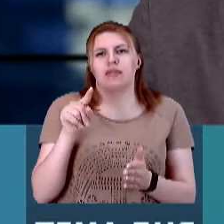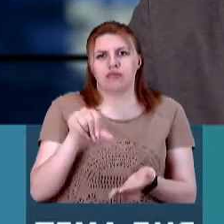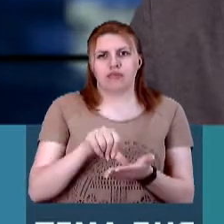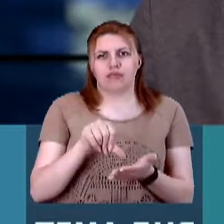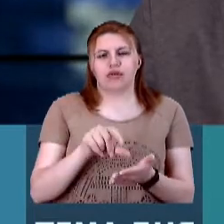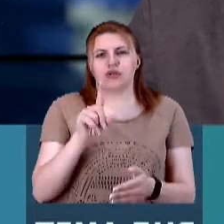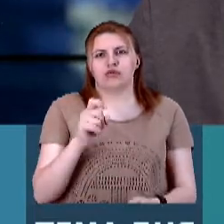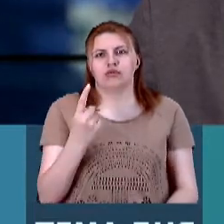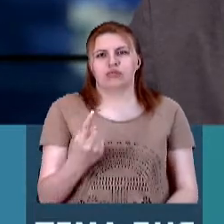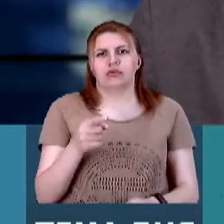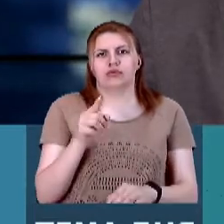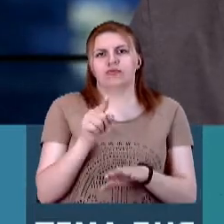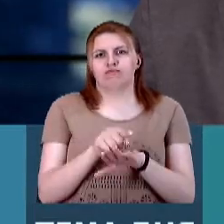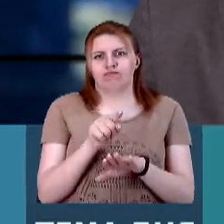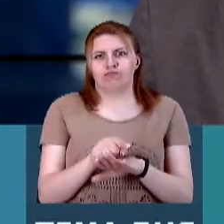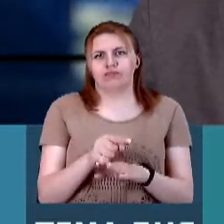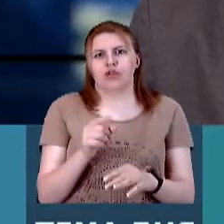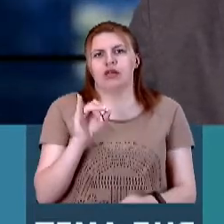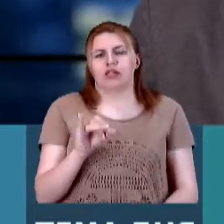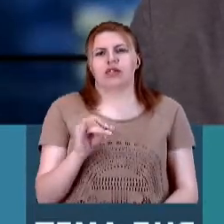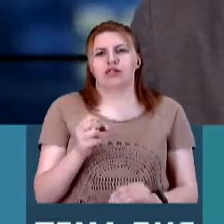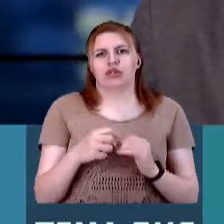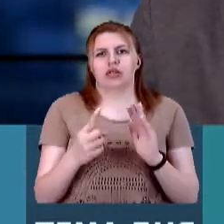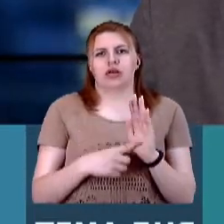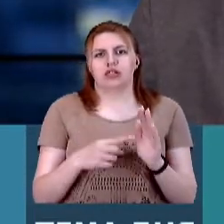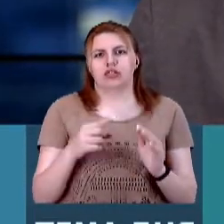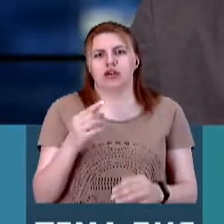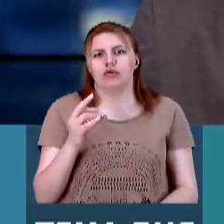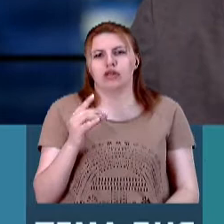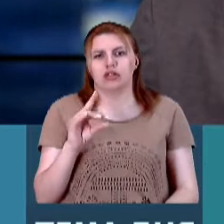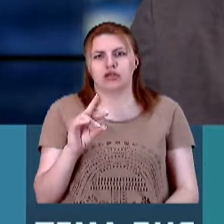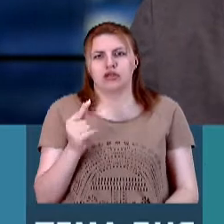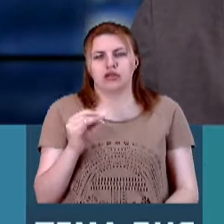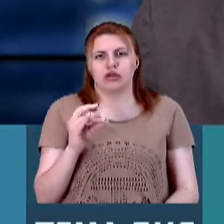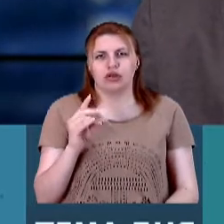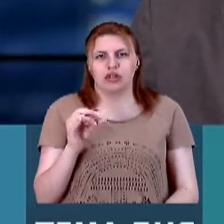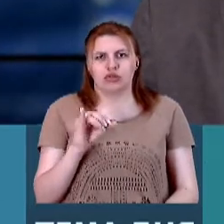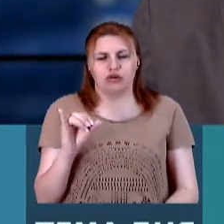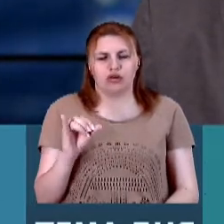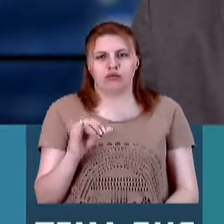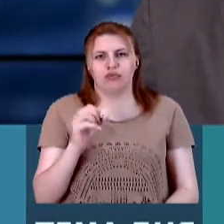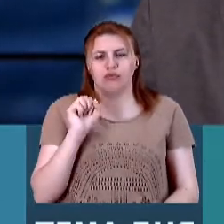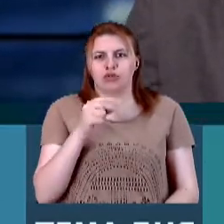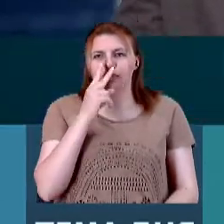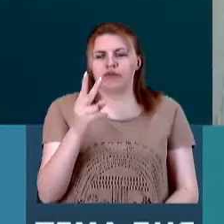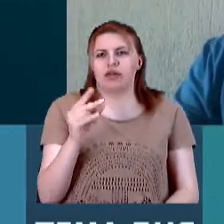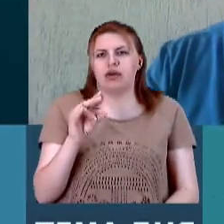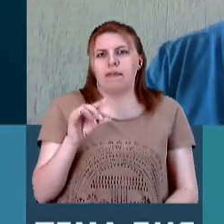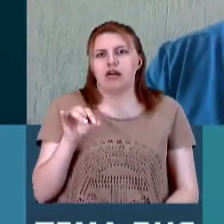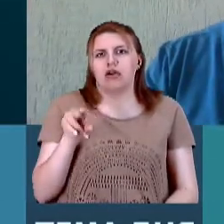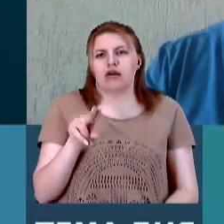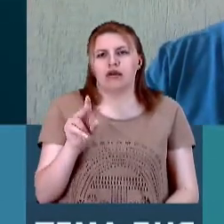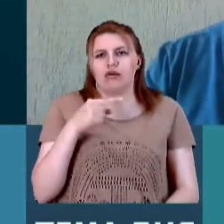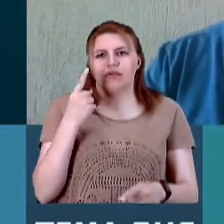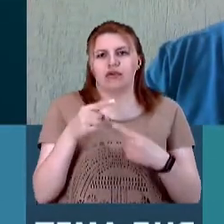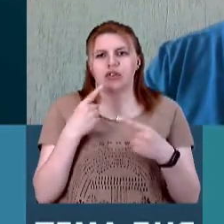військової техніки та 16 одиниць історичної, повідомляють окупаційні ЗМІ. Чи можемо ми, дивлячись на парад, говорити про бойовий